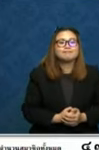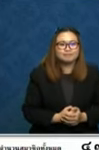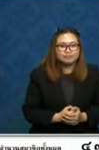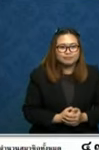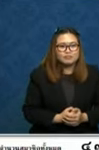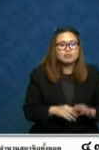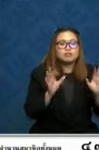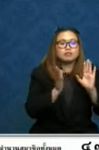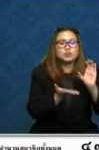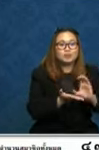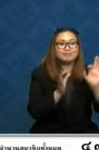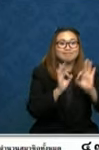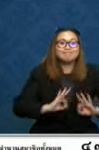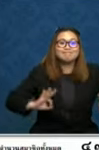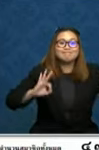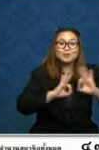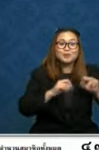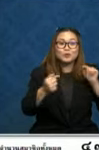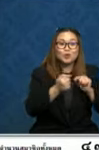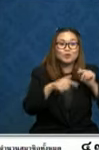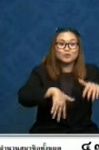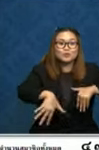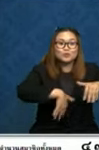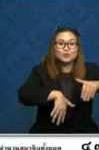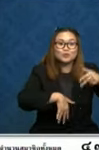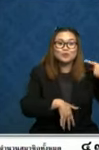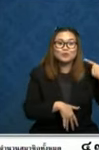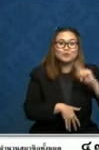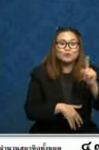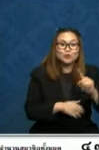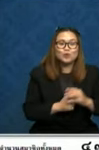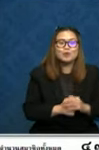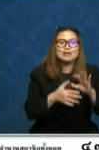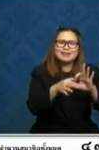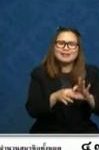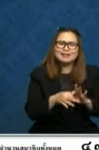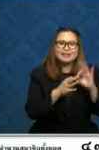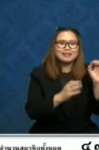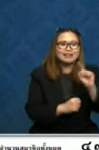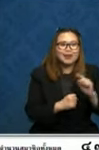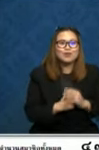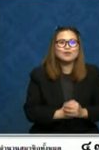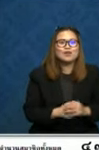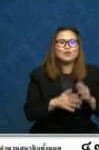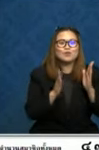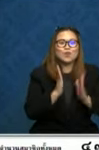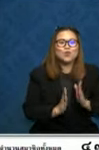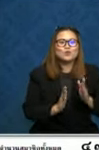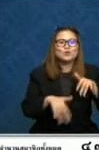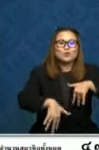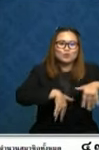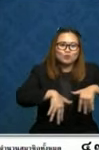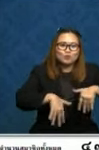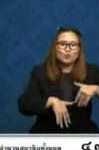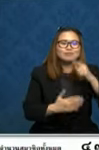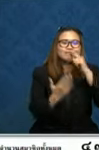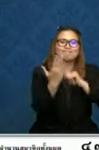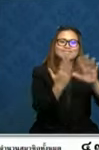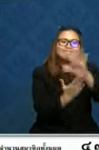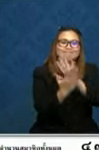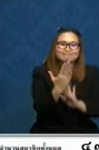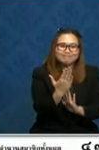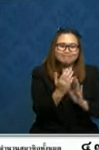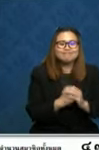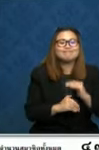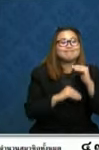ความจำเป็นหรือส่งผลดีต่อประชาชนอย่างไรคะมีความเกี่ยวข้องอย่างไรในด้านความมั่นคงของคนในประเทศและการพัฒนาดังกล่าว